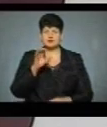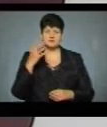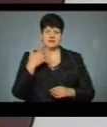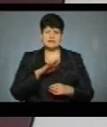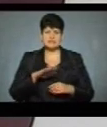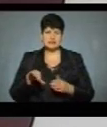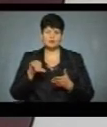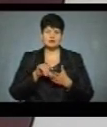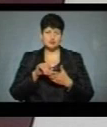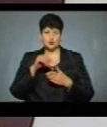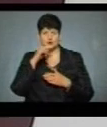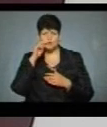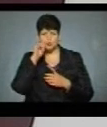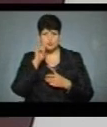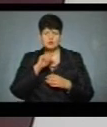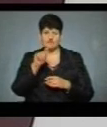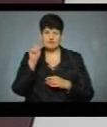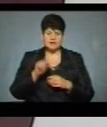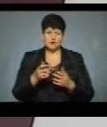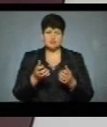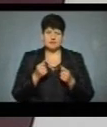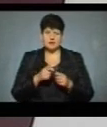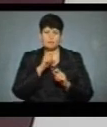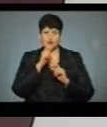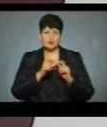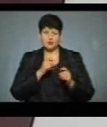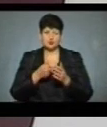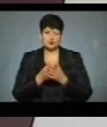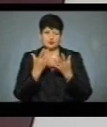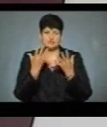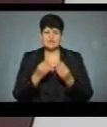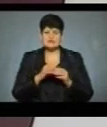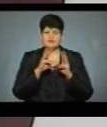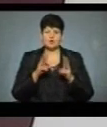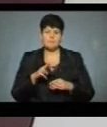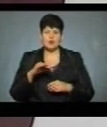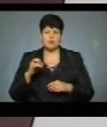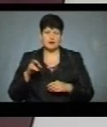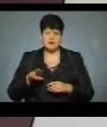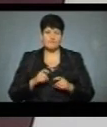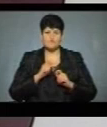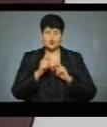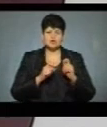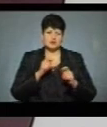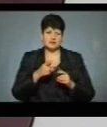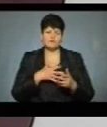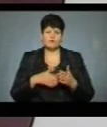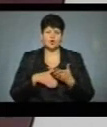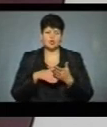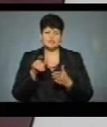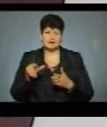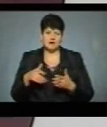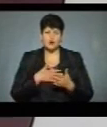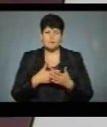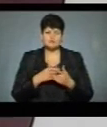Дітей учасників російсько-української війни отримали подарунки до Дня Святого Миколая. Вручали їх сьогодні волонтери громадської організації «Схід